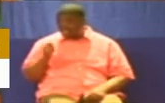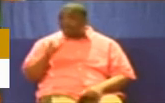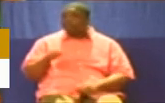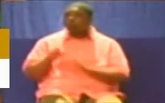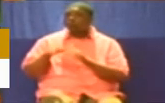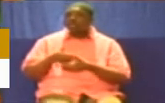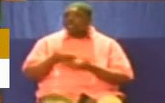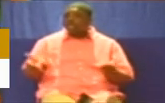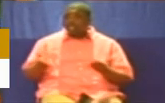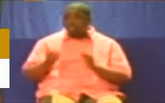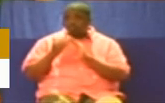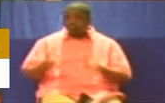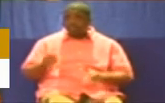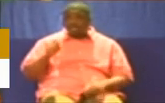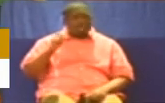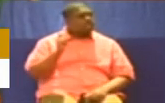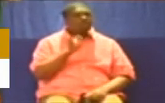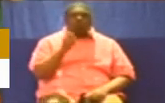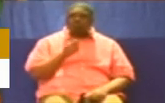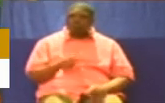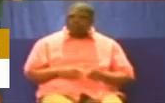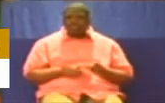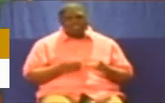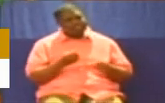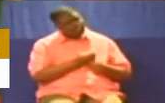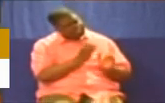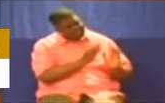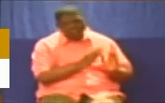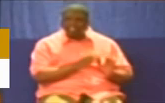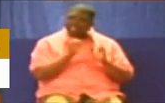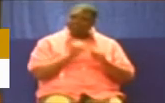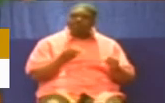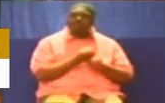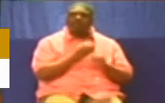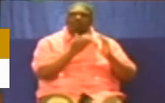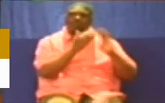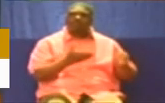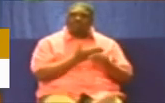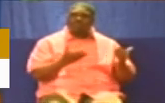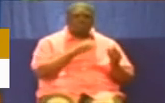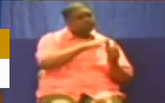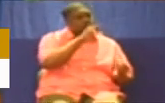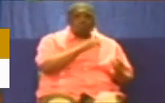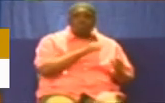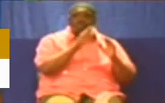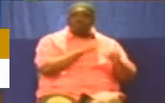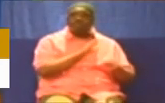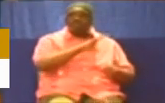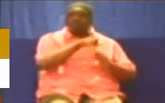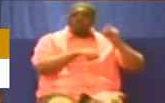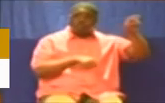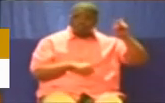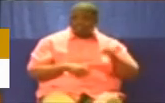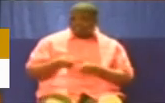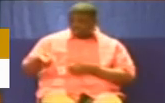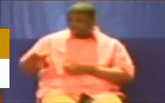hana nyumba Nairobi. Atachukua mortgage, atafanya hivi, atakuwa na nyumba Nairobi. Hata kama hatachaguliwa ubunge, atabaki kule mkoani, lakini kuna